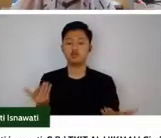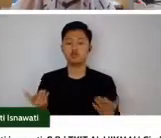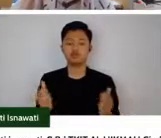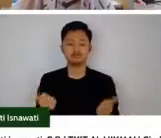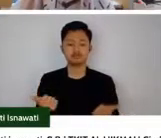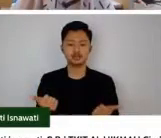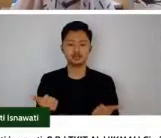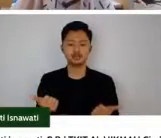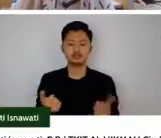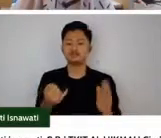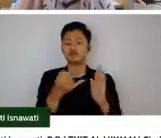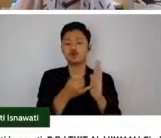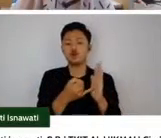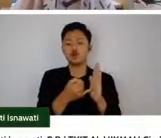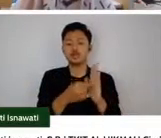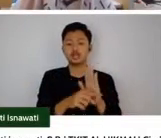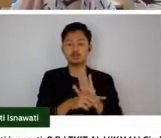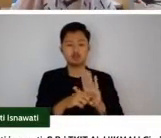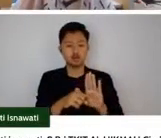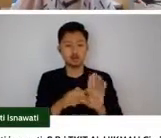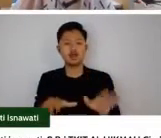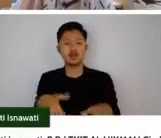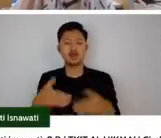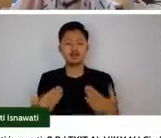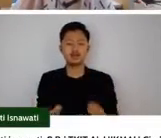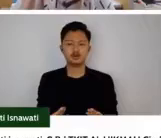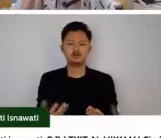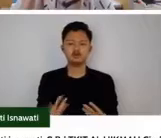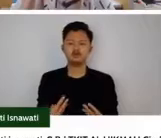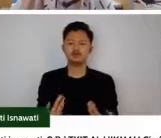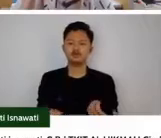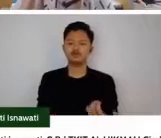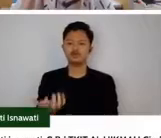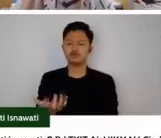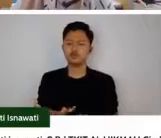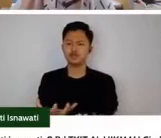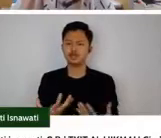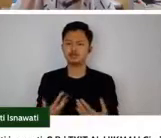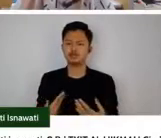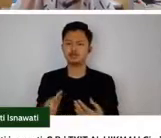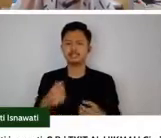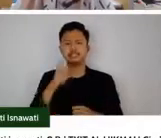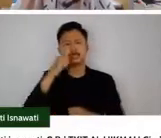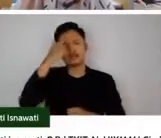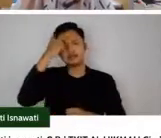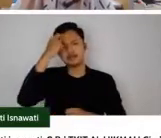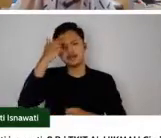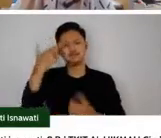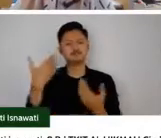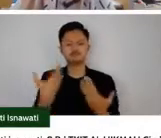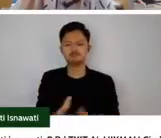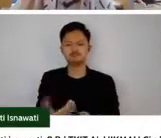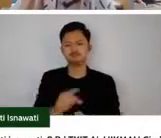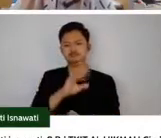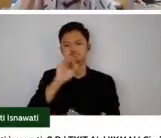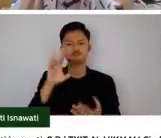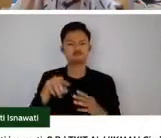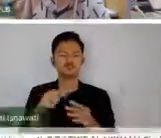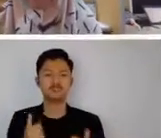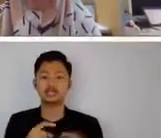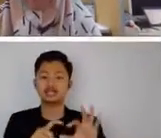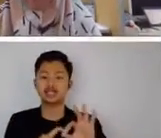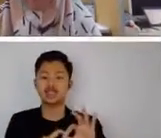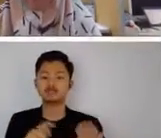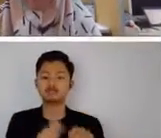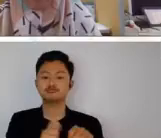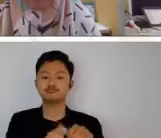kontennya yang dikurangkan, ataupun mungkin bisa dari segi ketuntasan belajarnya dan sebagainya, mungkin bisa itu tergantung daripada modifikasi yang